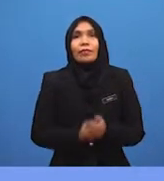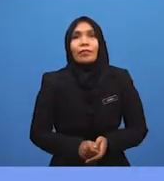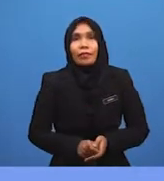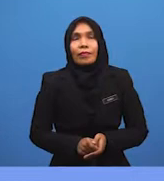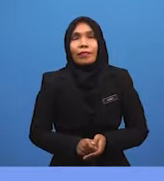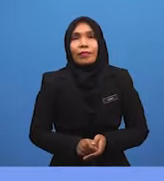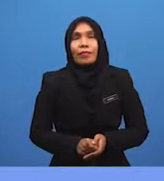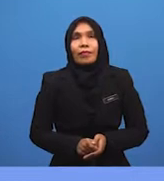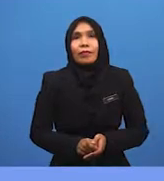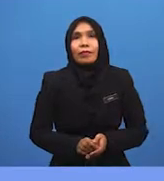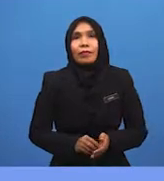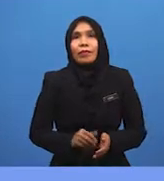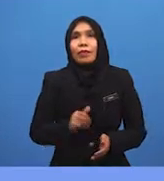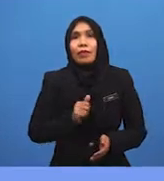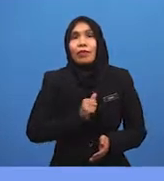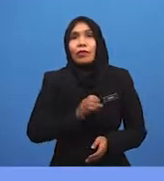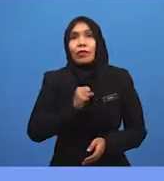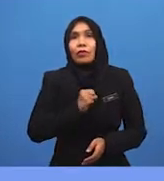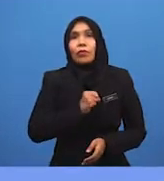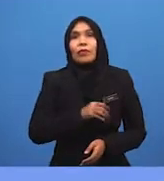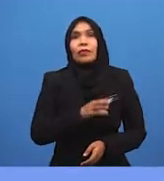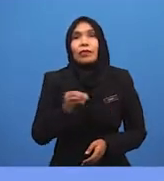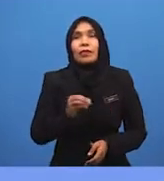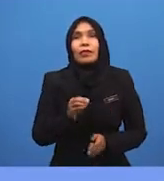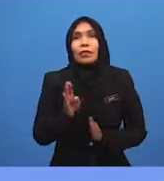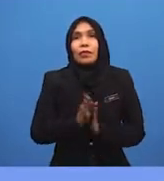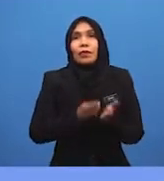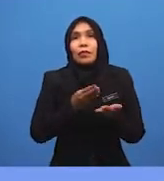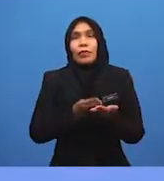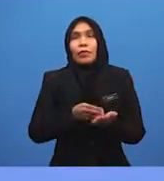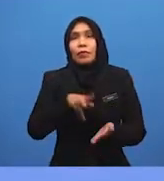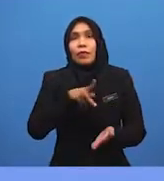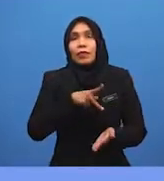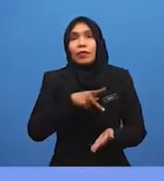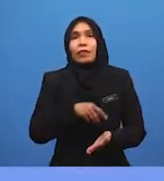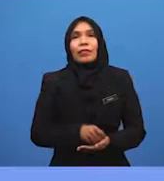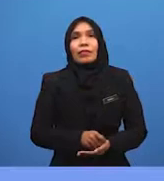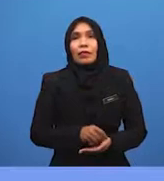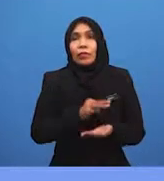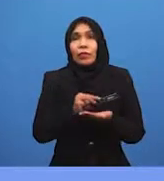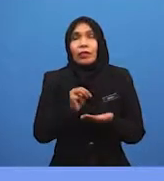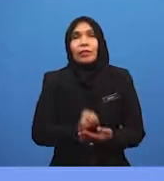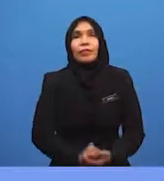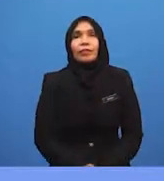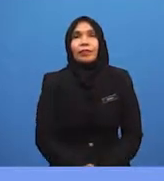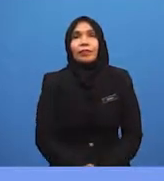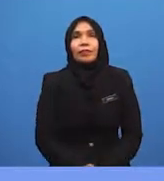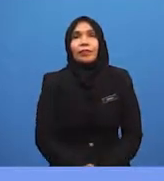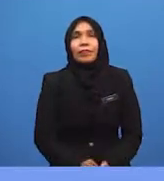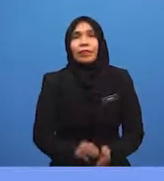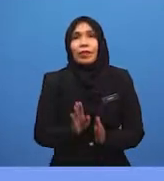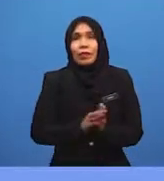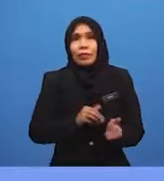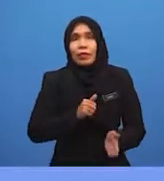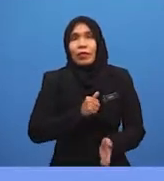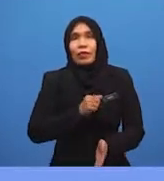Beradab sopan dan berbudi pekerti mulia. Kata kunci definisi nilai hemat tinggi: beradab sopan